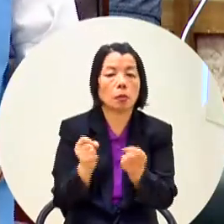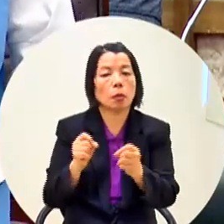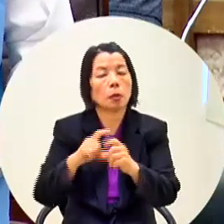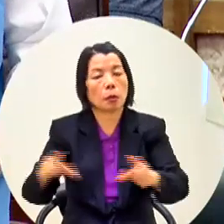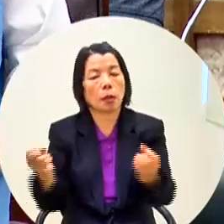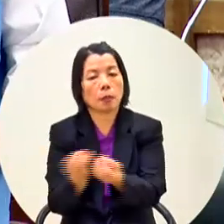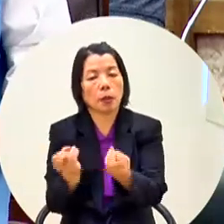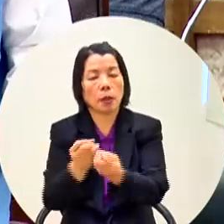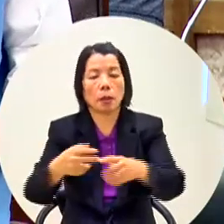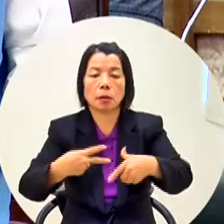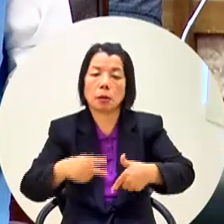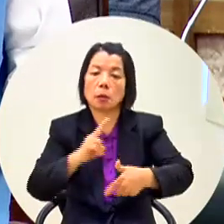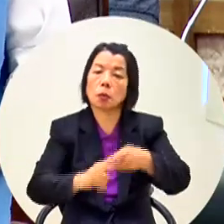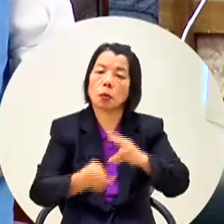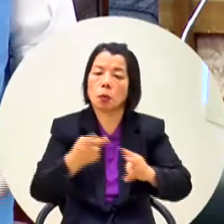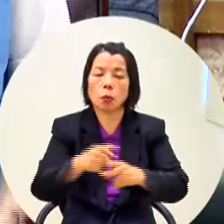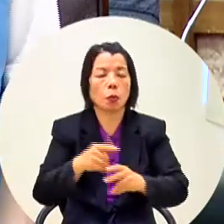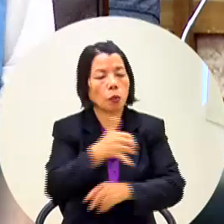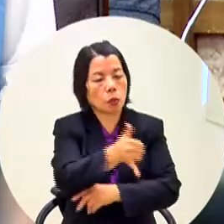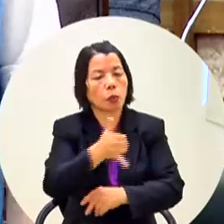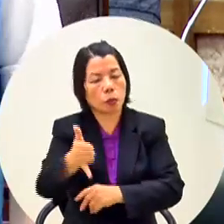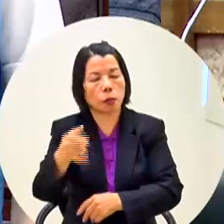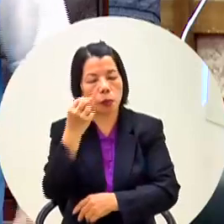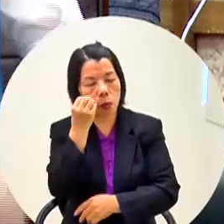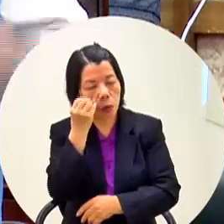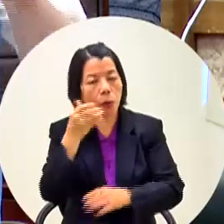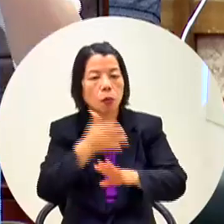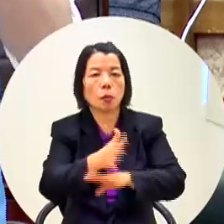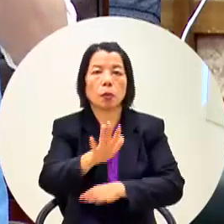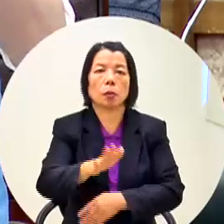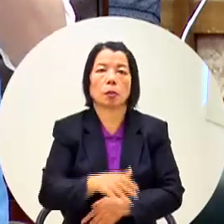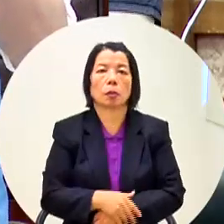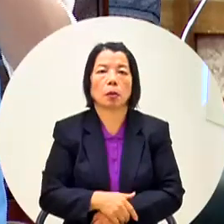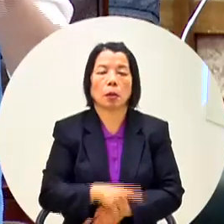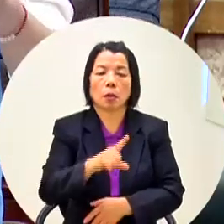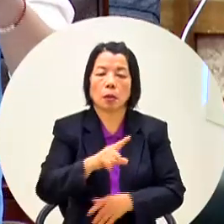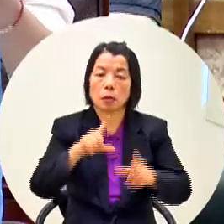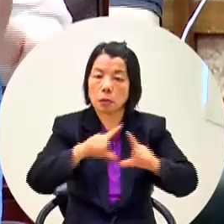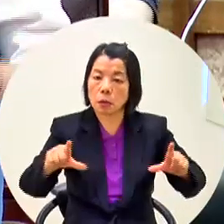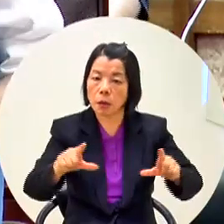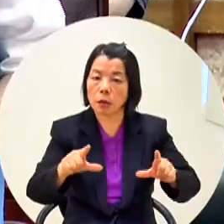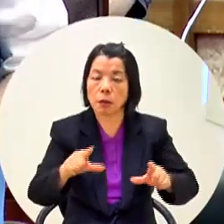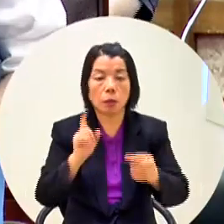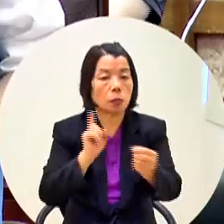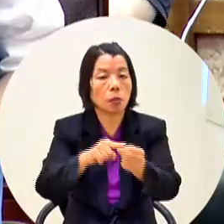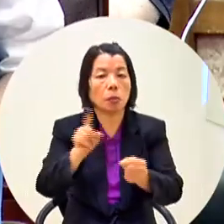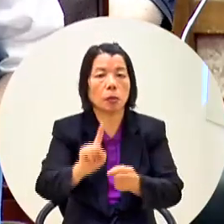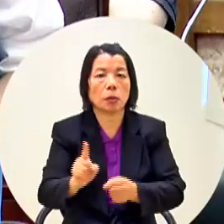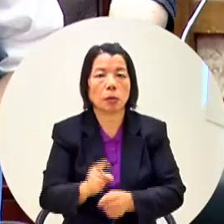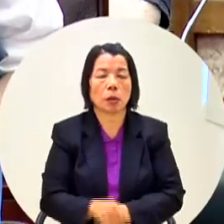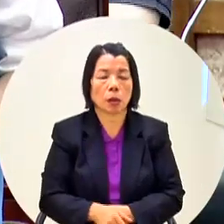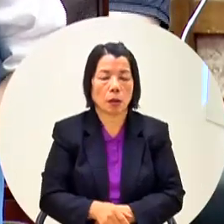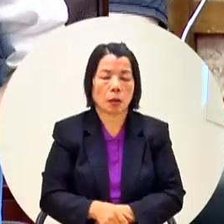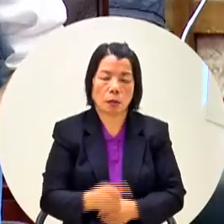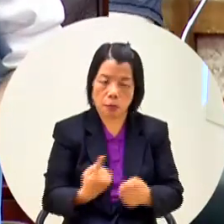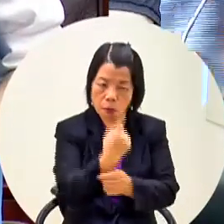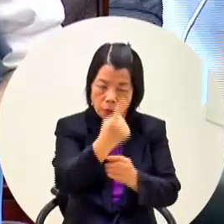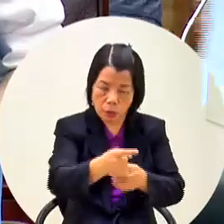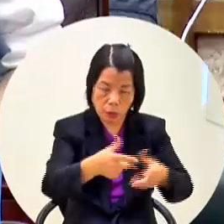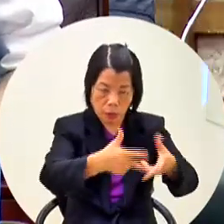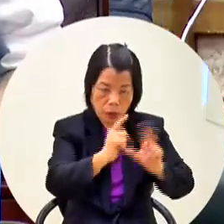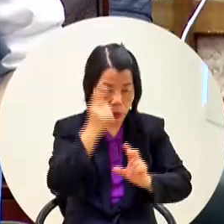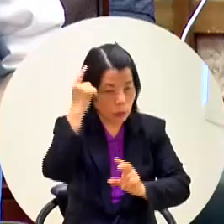园区，我都去看了一下。我们很大的一个重心，将来还要放到桥头科学园区，它如